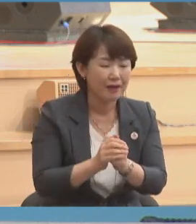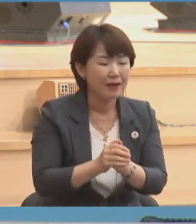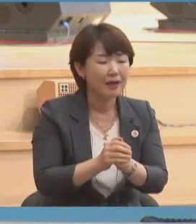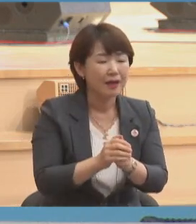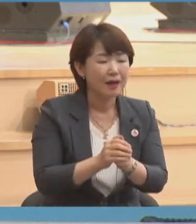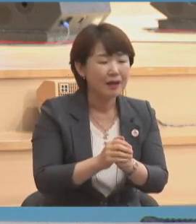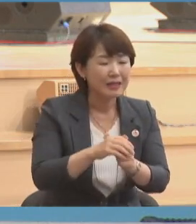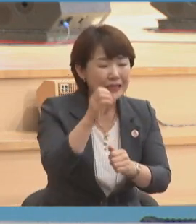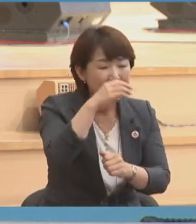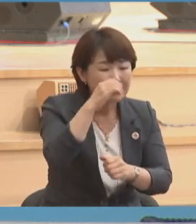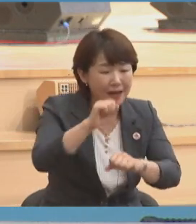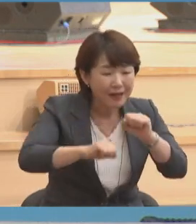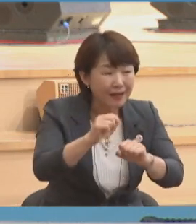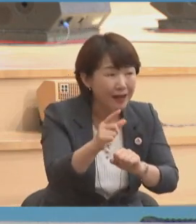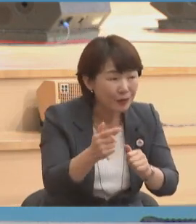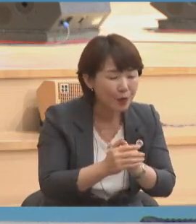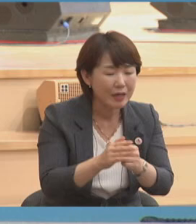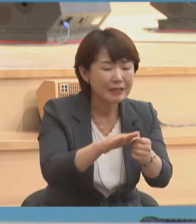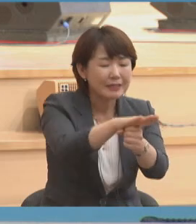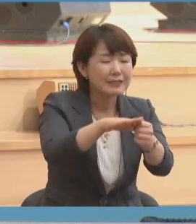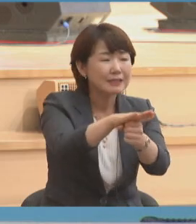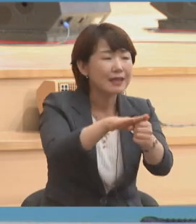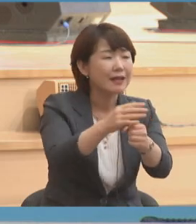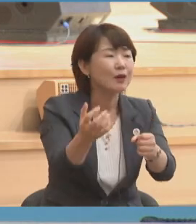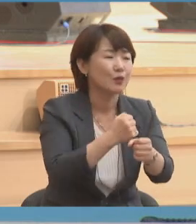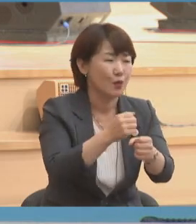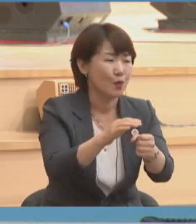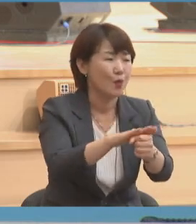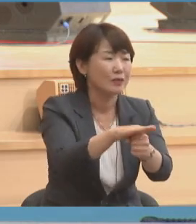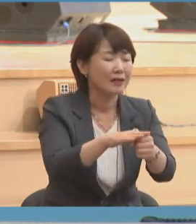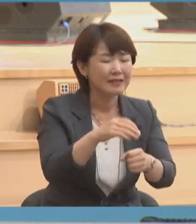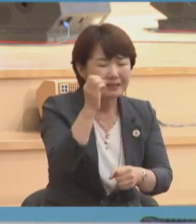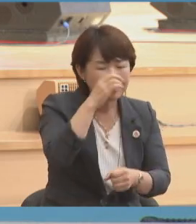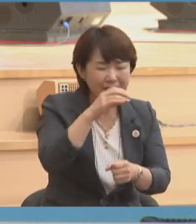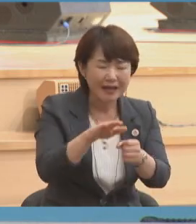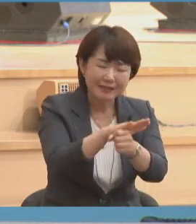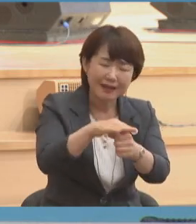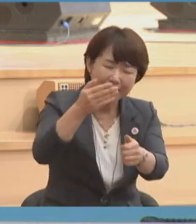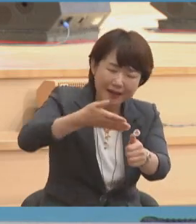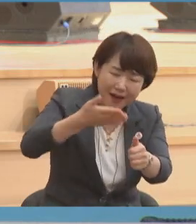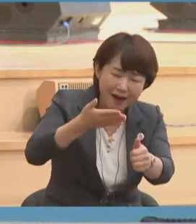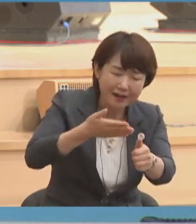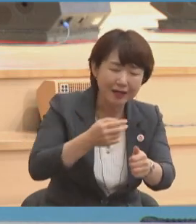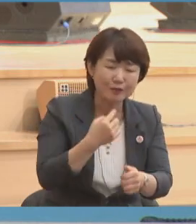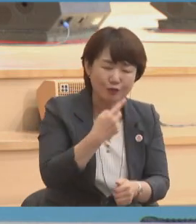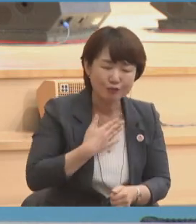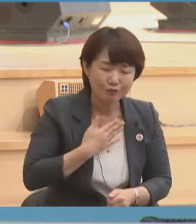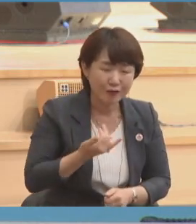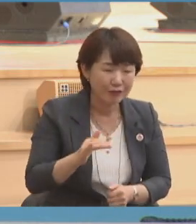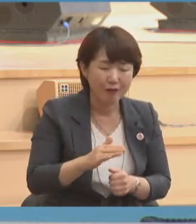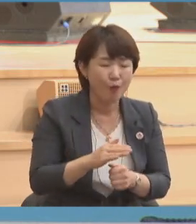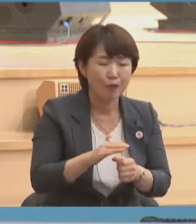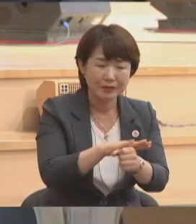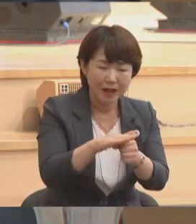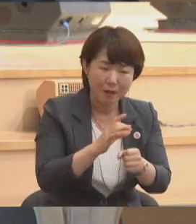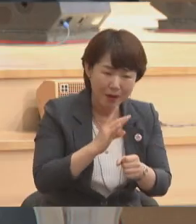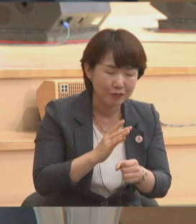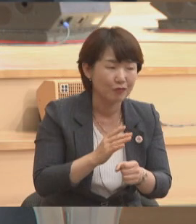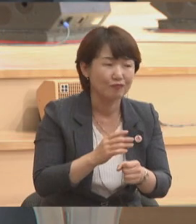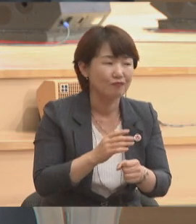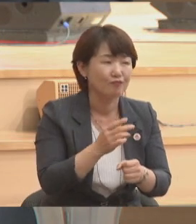가운데서 행하라 그렇게 말합니다. 이게 그저 사랑하라 그 정도인 줄 알았는데 그 정도로 끝나지